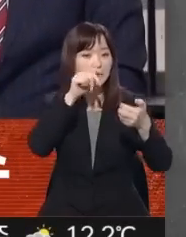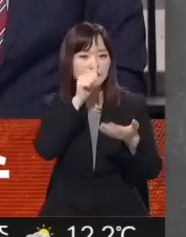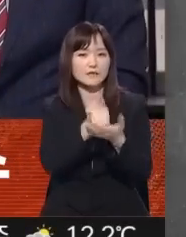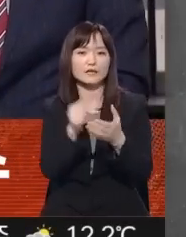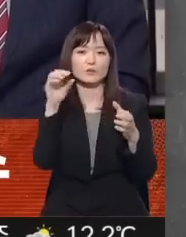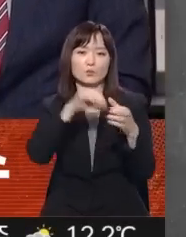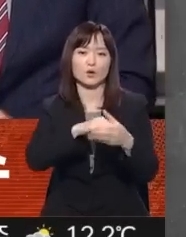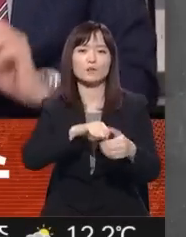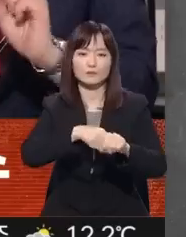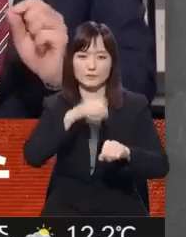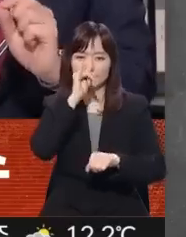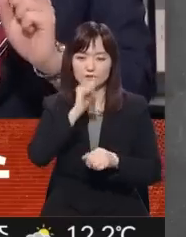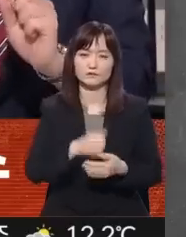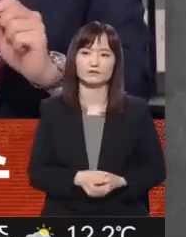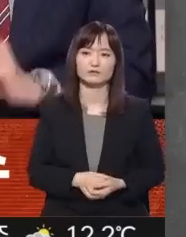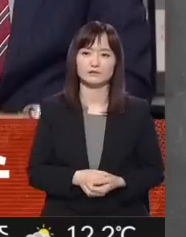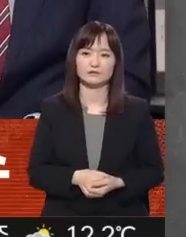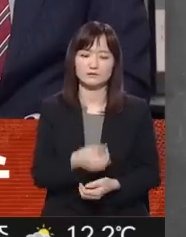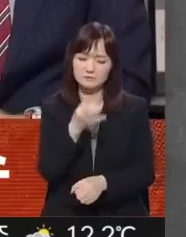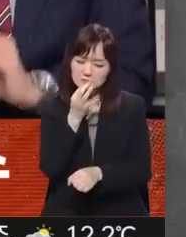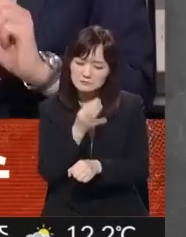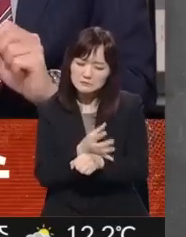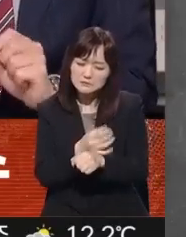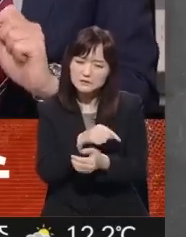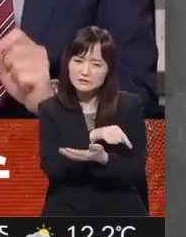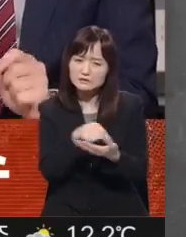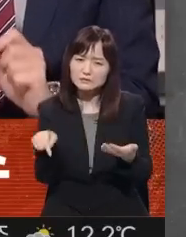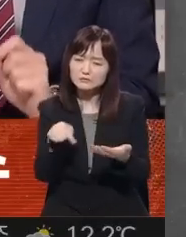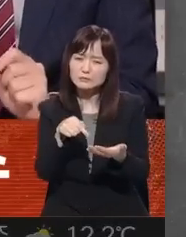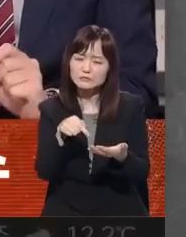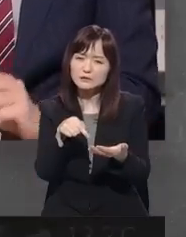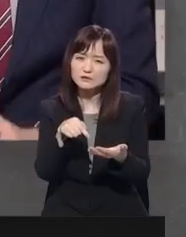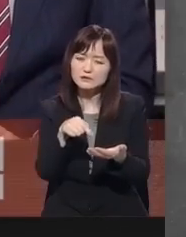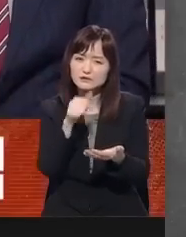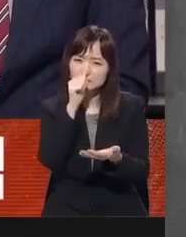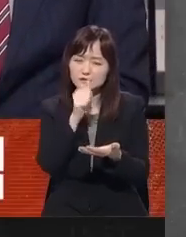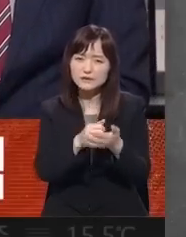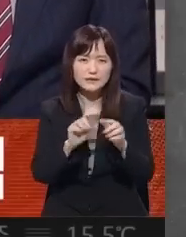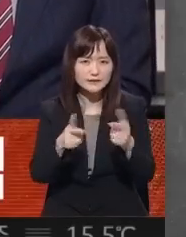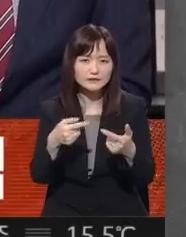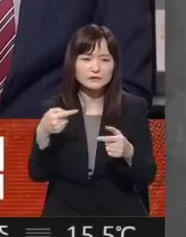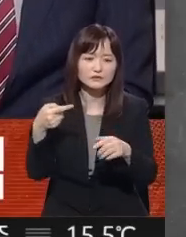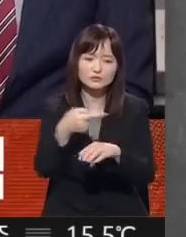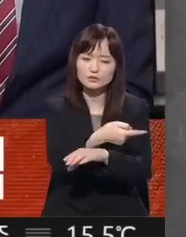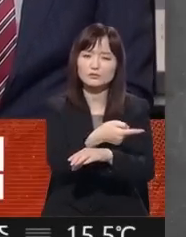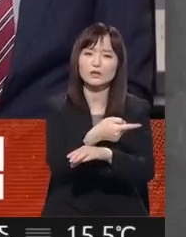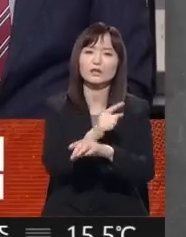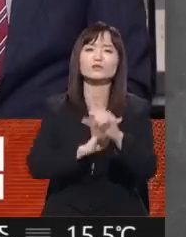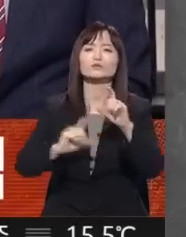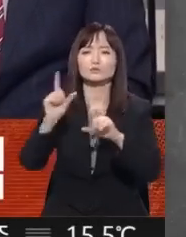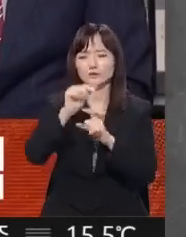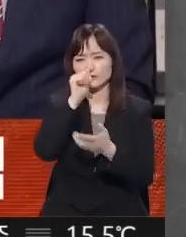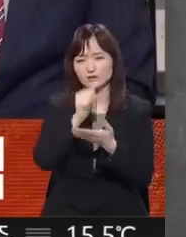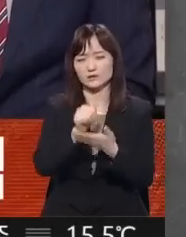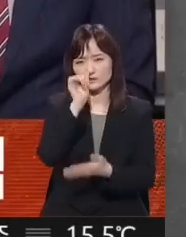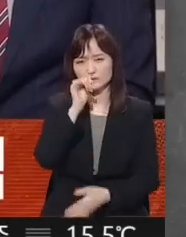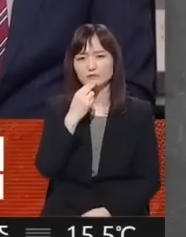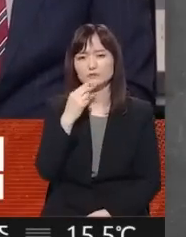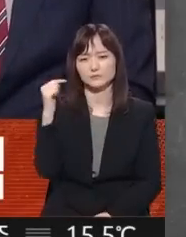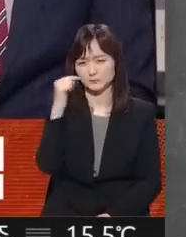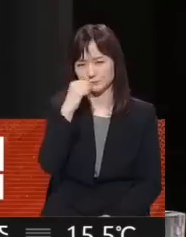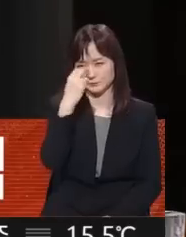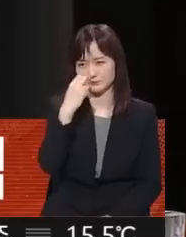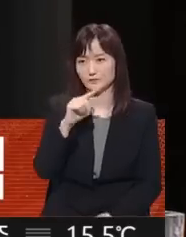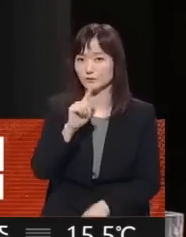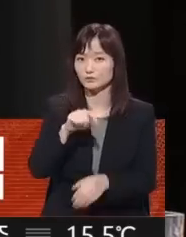그런 부분에서도 같이 단순 특수 제물 소개가 아니라 다른 여제가 있는지 이거는 꼭 좀 살펴야 하는 대목이다라는 말씀드리겠습니다